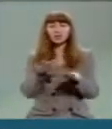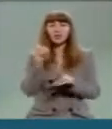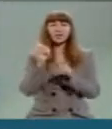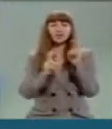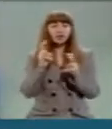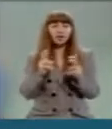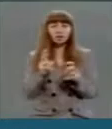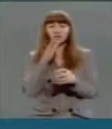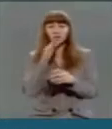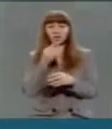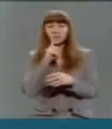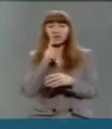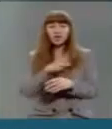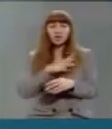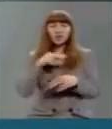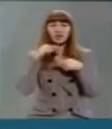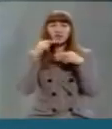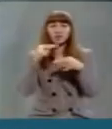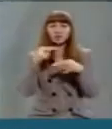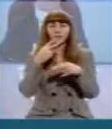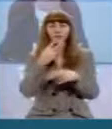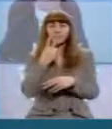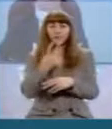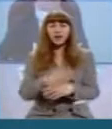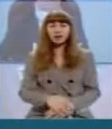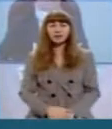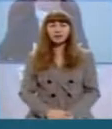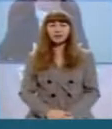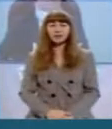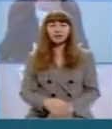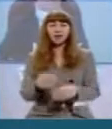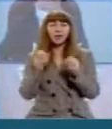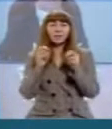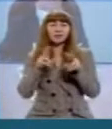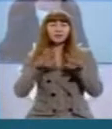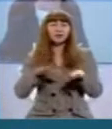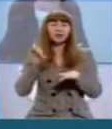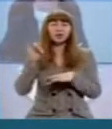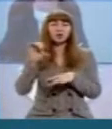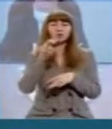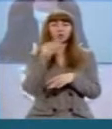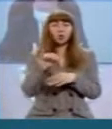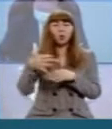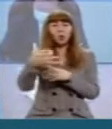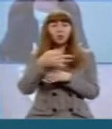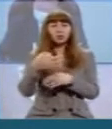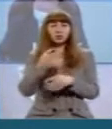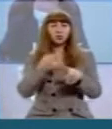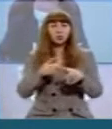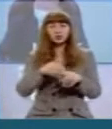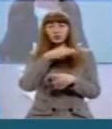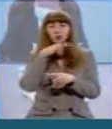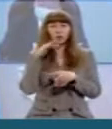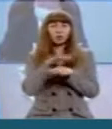саны мен қуаттылығын арттыру керек, президент осыны қадап айтты. Граждане обоснованно жалуются. Жұрт зертханалар алдындағы ұзын